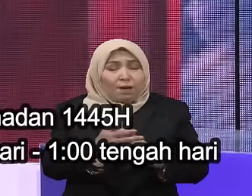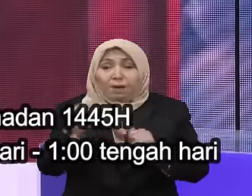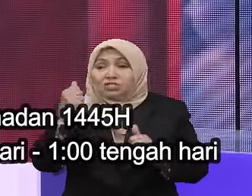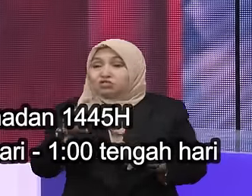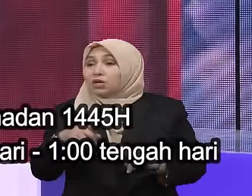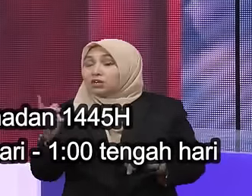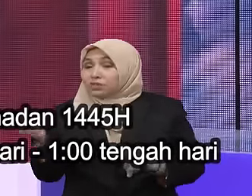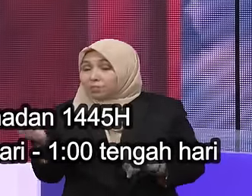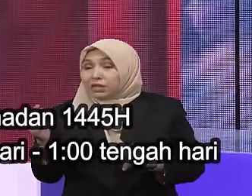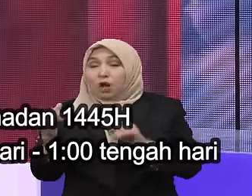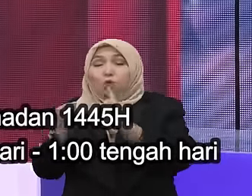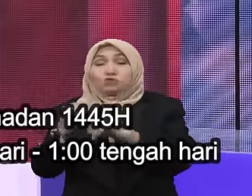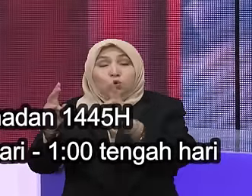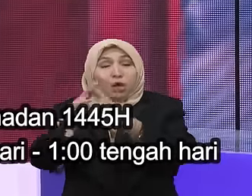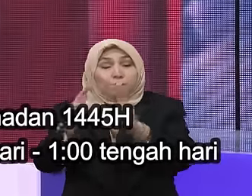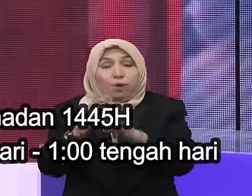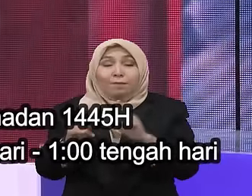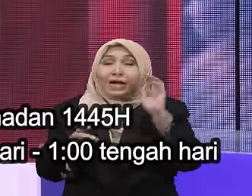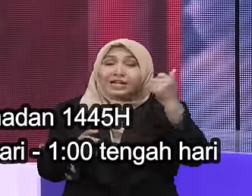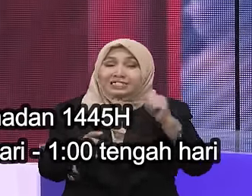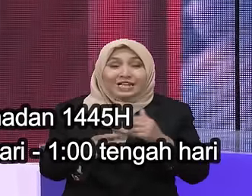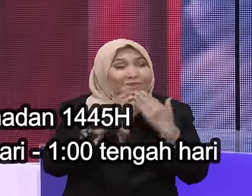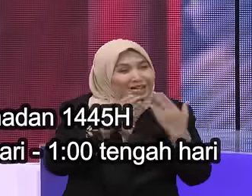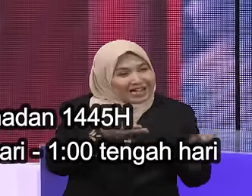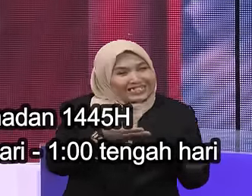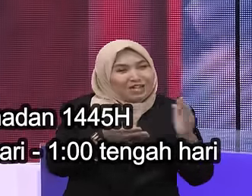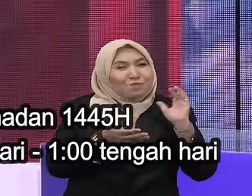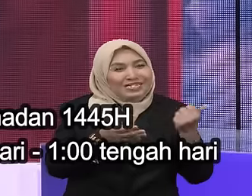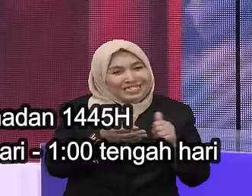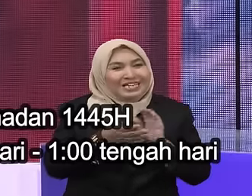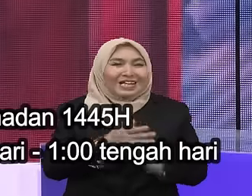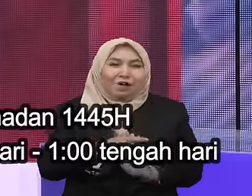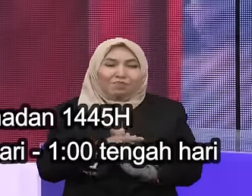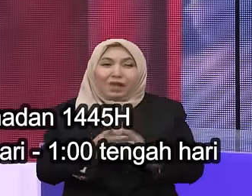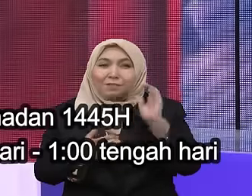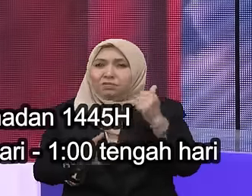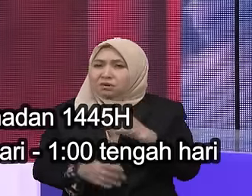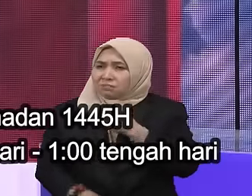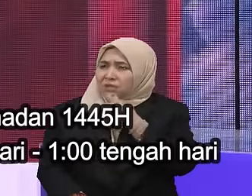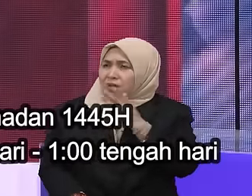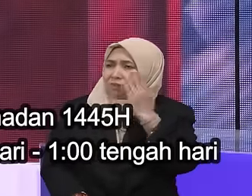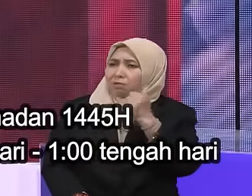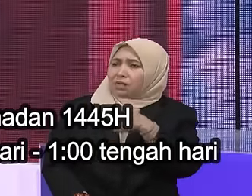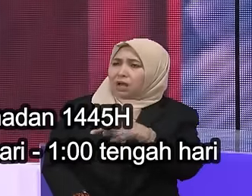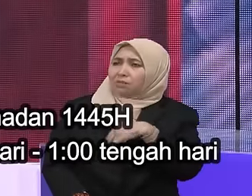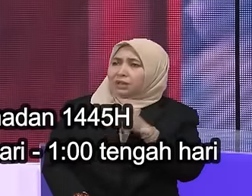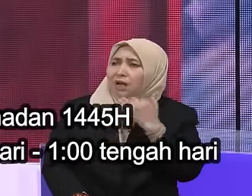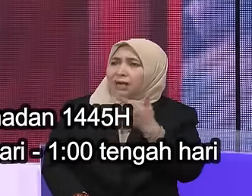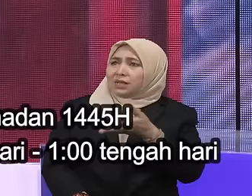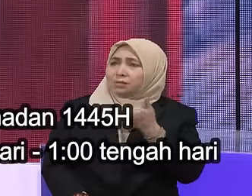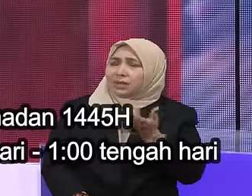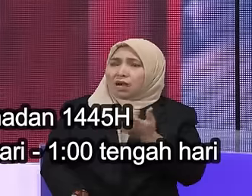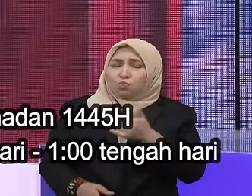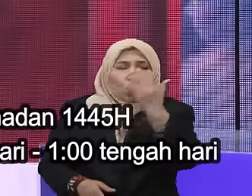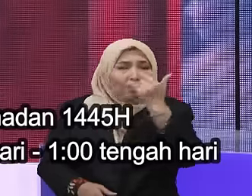dekat dekat ujung kampung tu, kata, makcik, terima kasih makcik, ya, kan? Makcik tu pun pelik, kan? Kata, apa pasal budak-budak ni, kan?